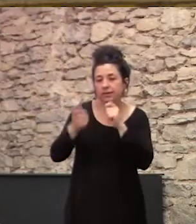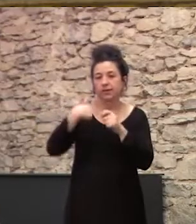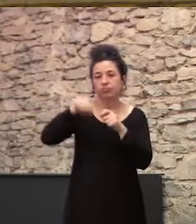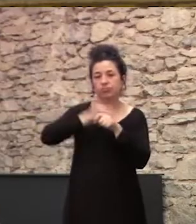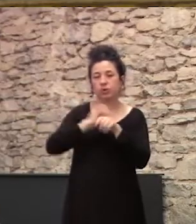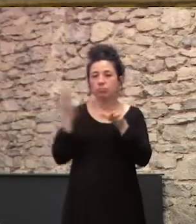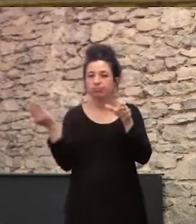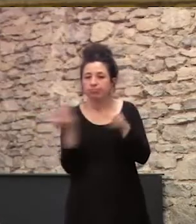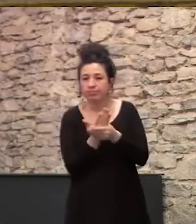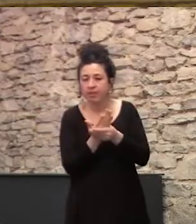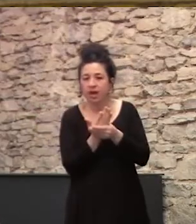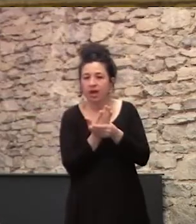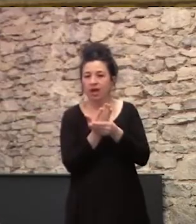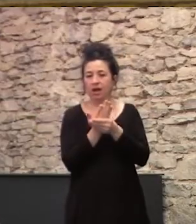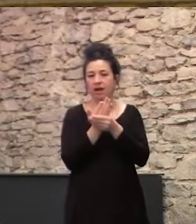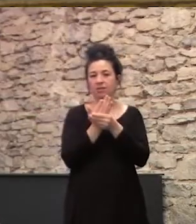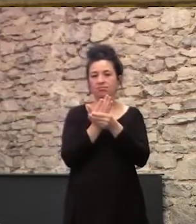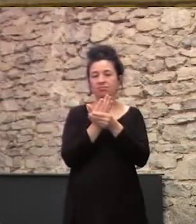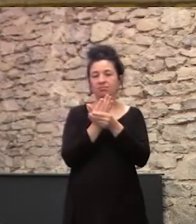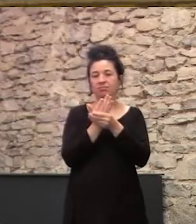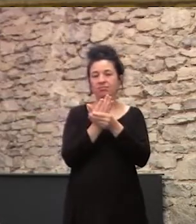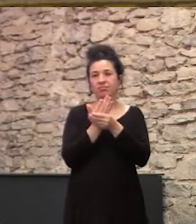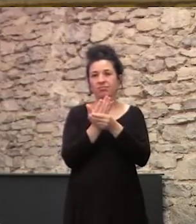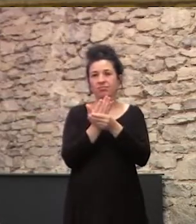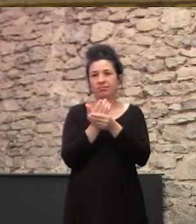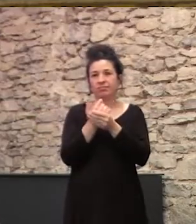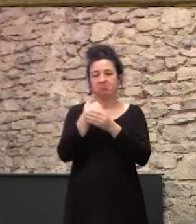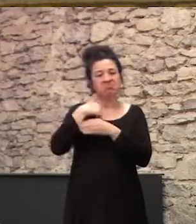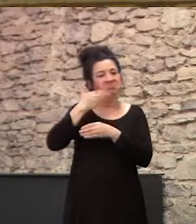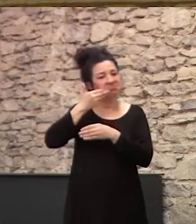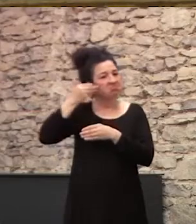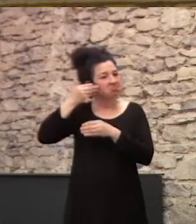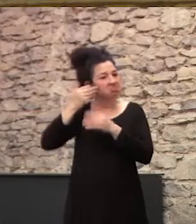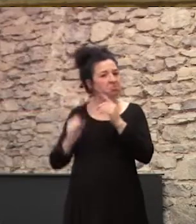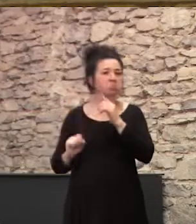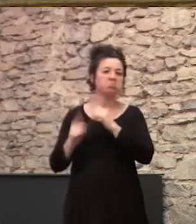artxiboaren ba bueno, nik igual arroen edo